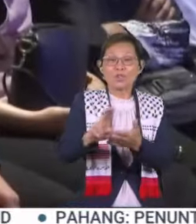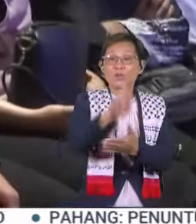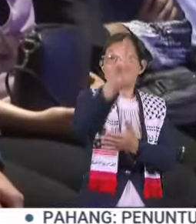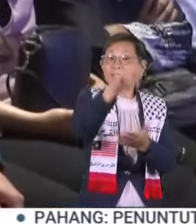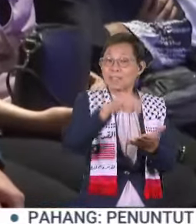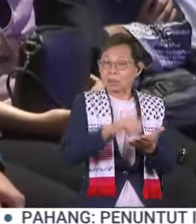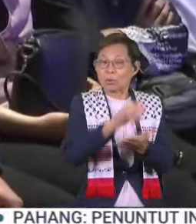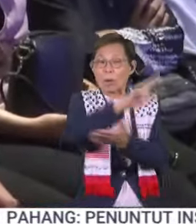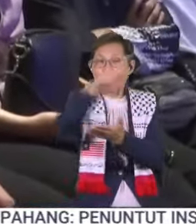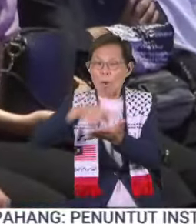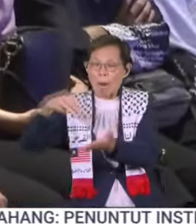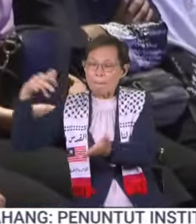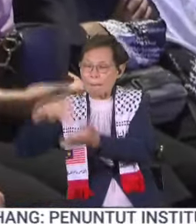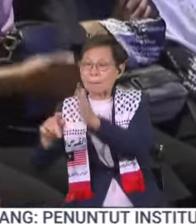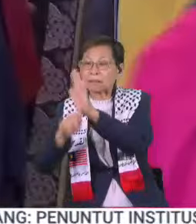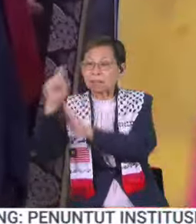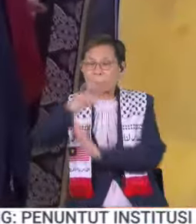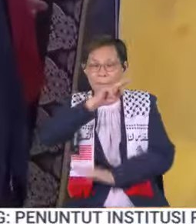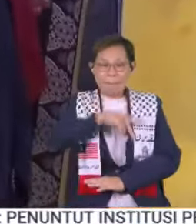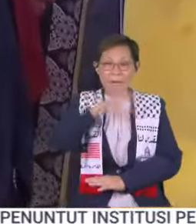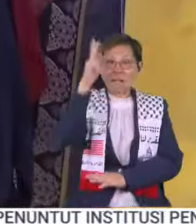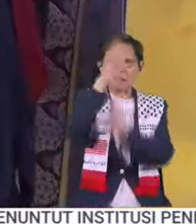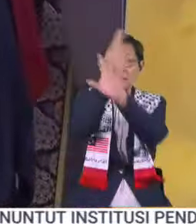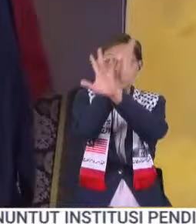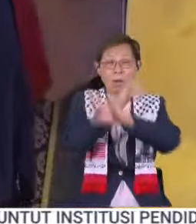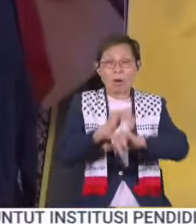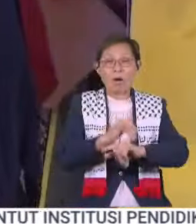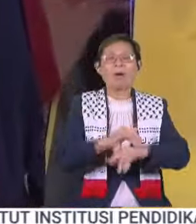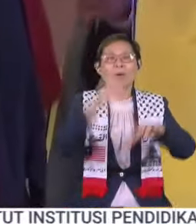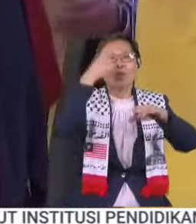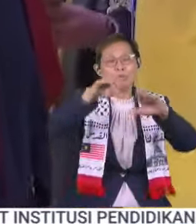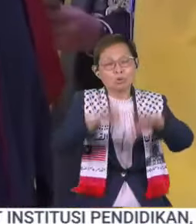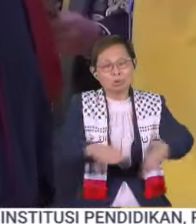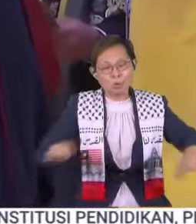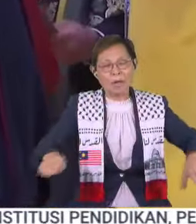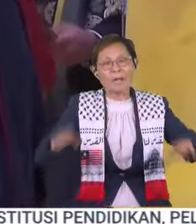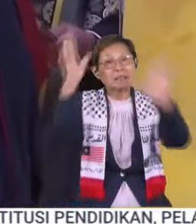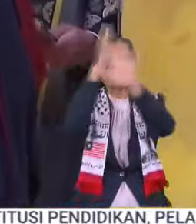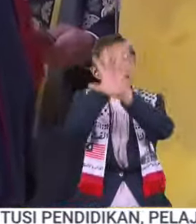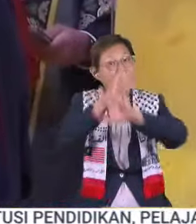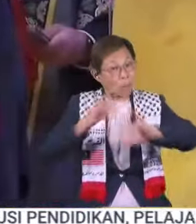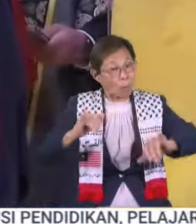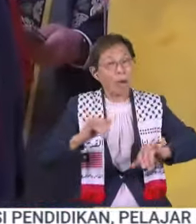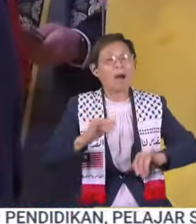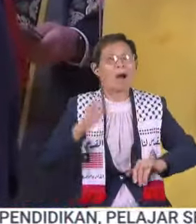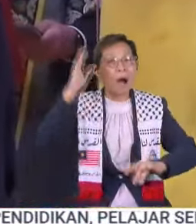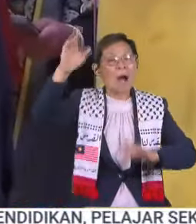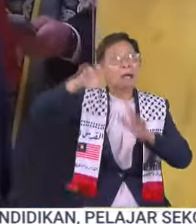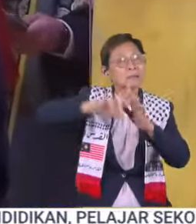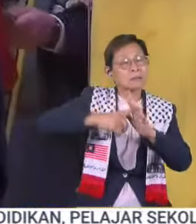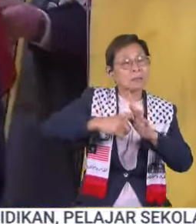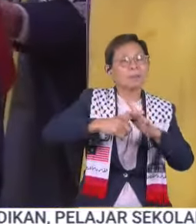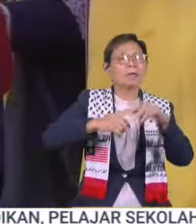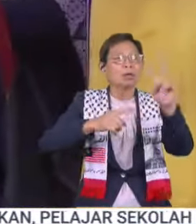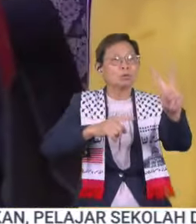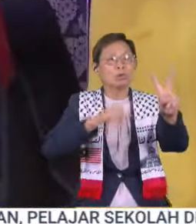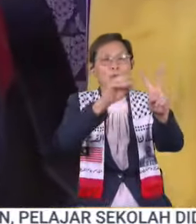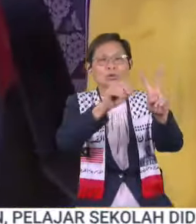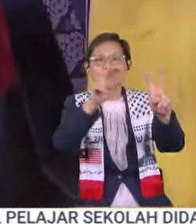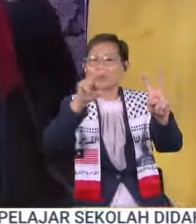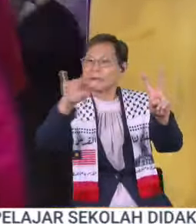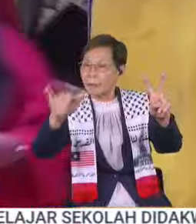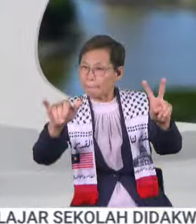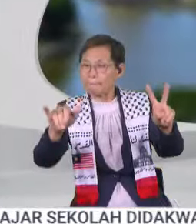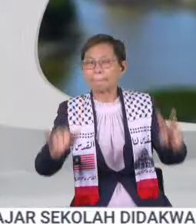universiti dan pusat pengajian tinggi milik Kerajaan Sarawak kepada anak jati negeri ini yang dijangka dilaksanakan pada 2026.